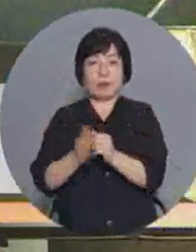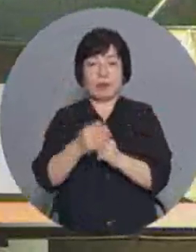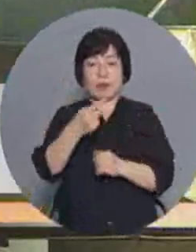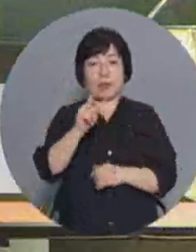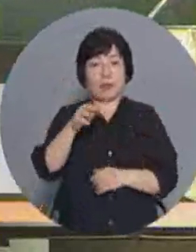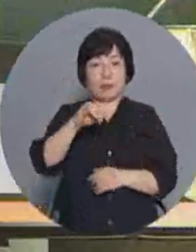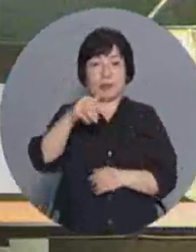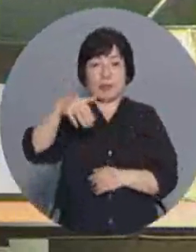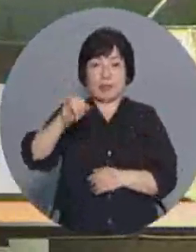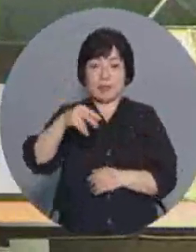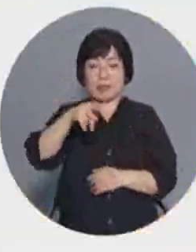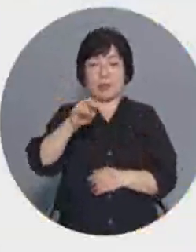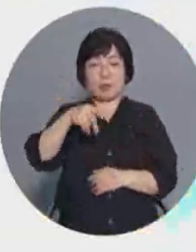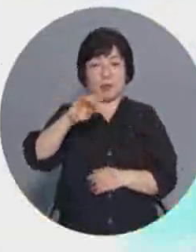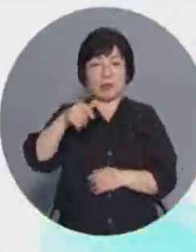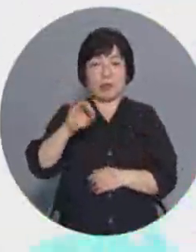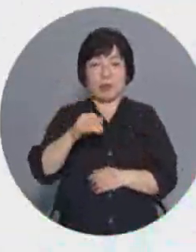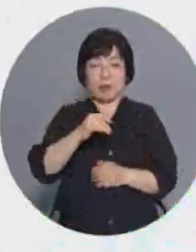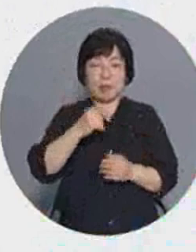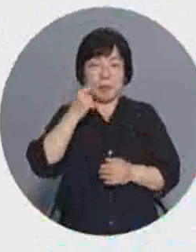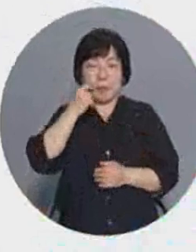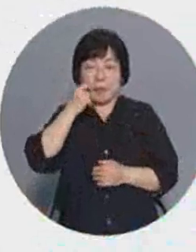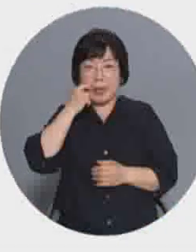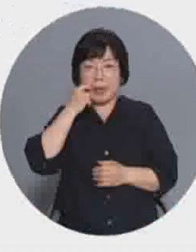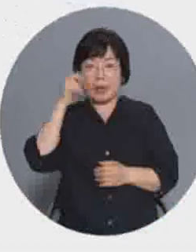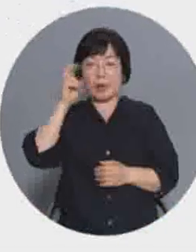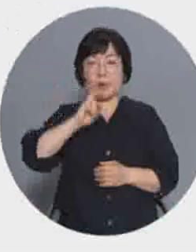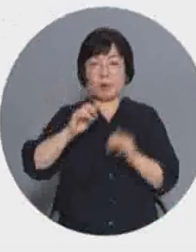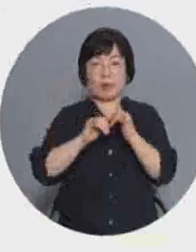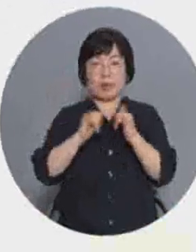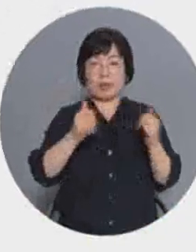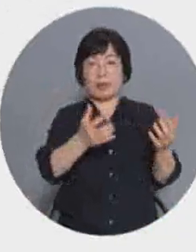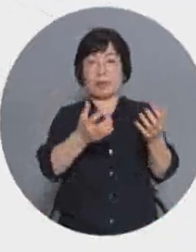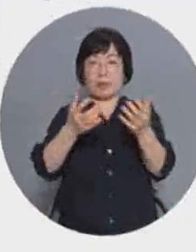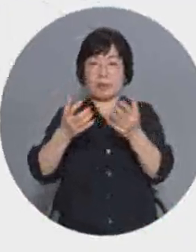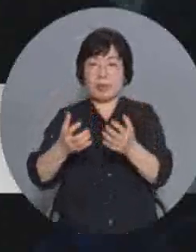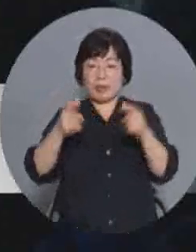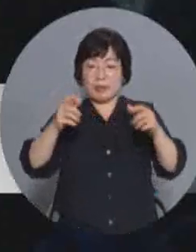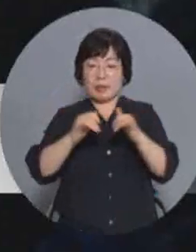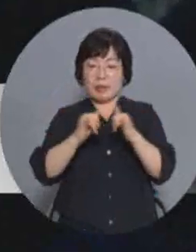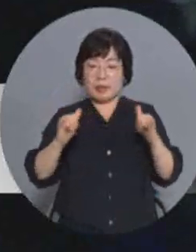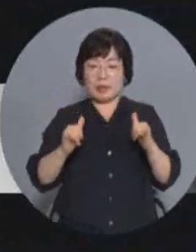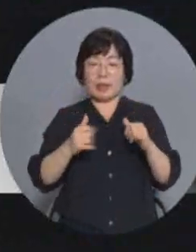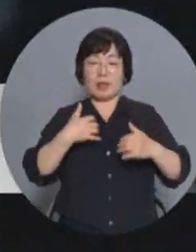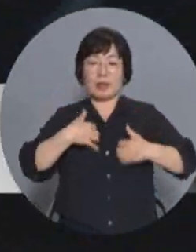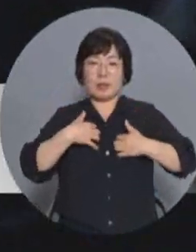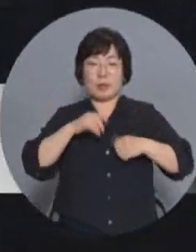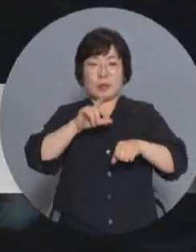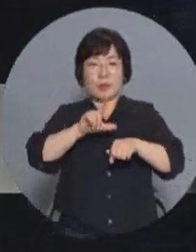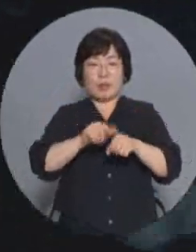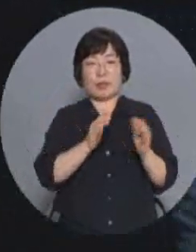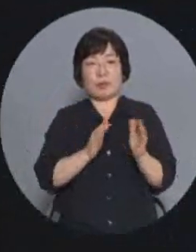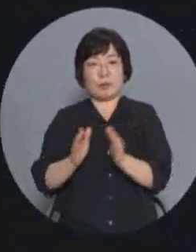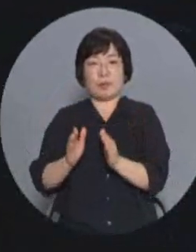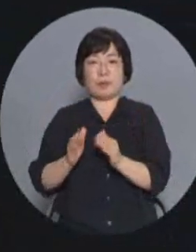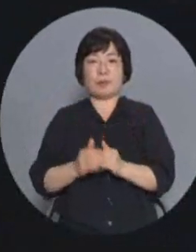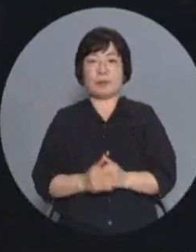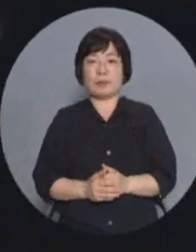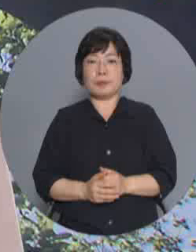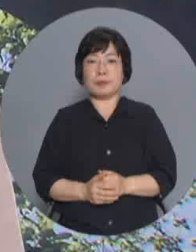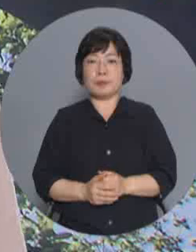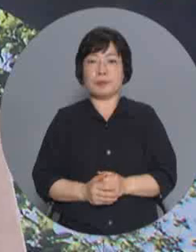다비치와 성식경 부활 잔나비 등 인기 가수들이 출연 해 지역민과 즐거운 시간을 가질